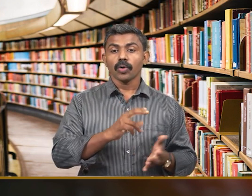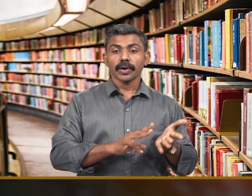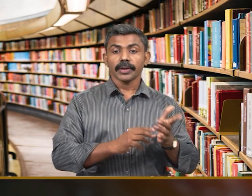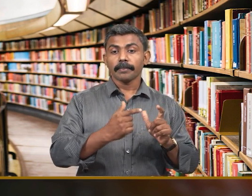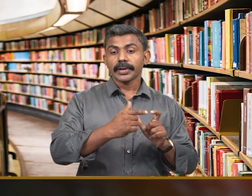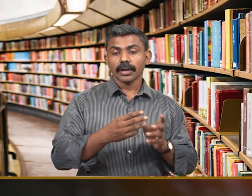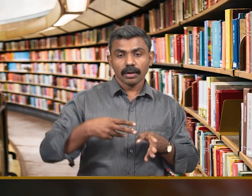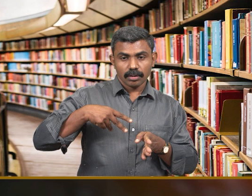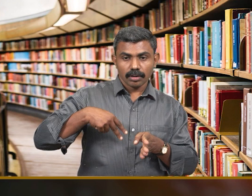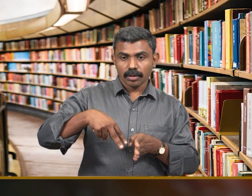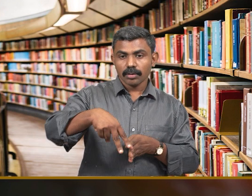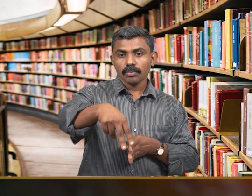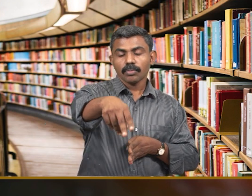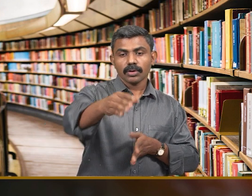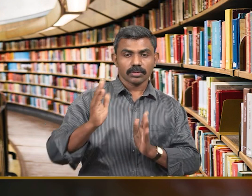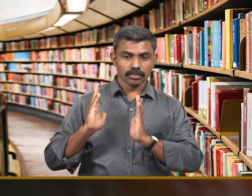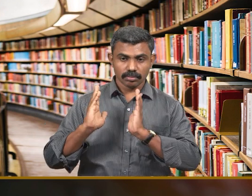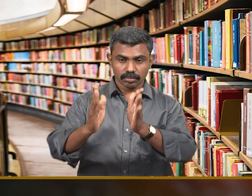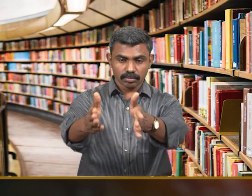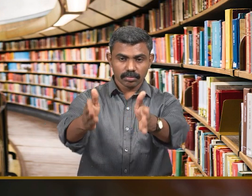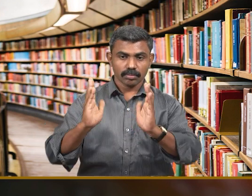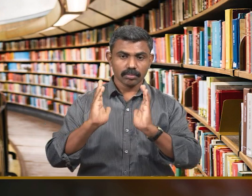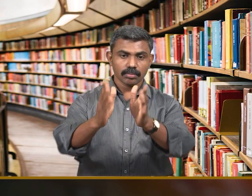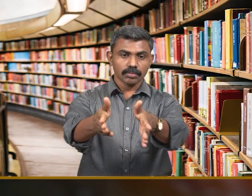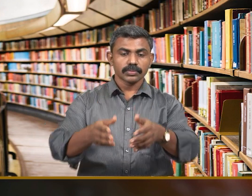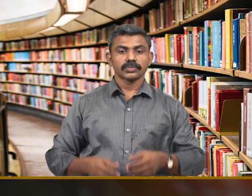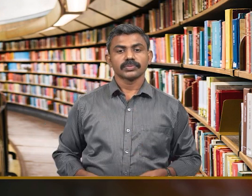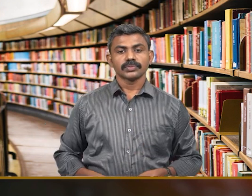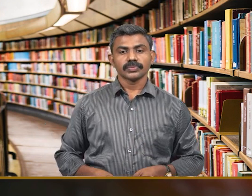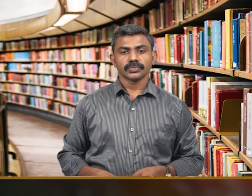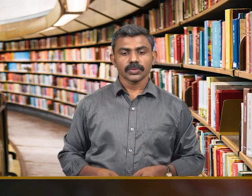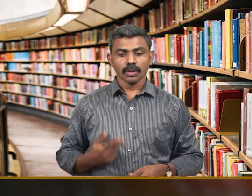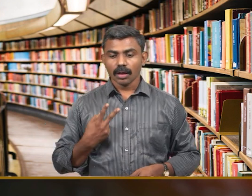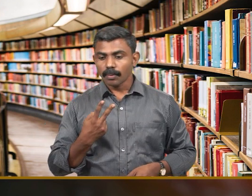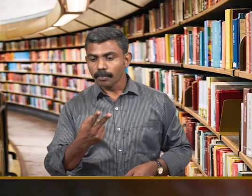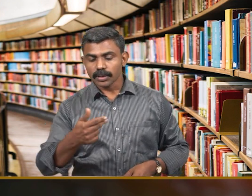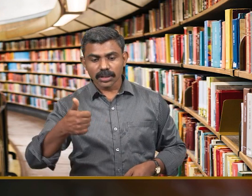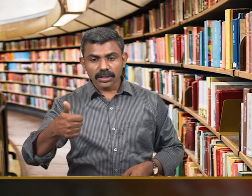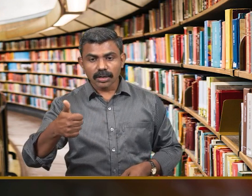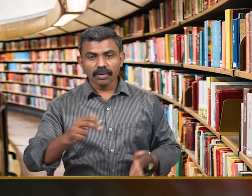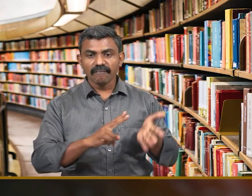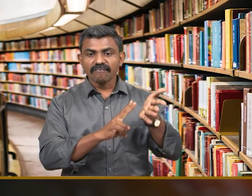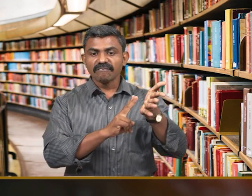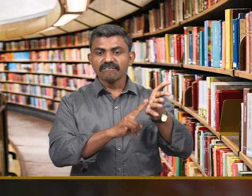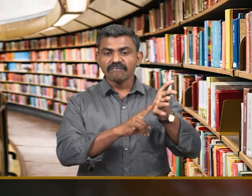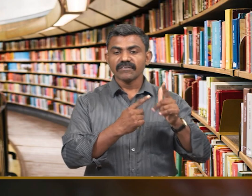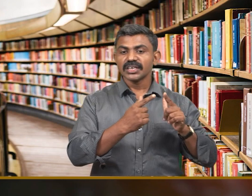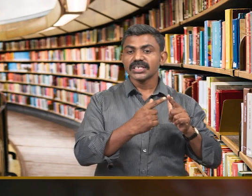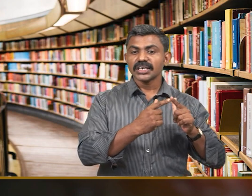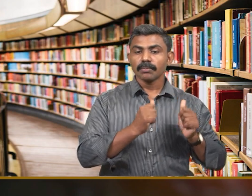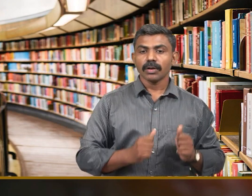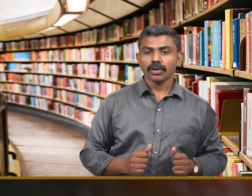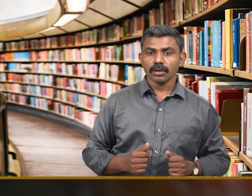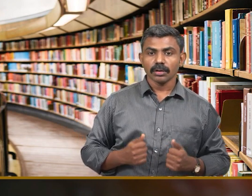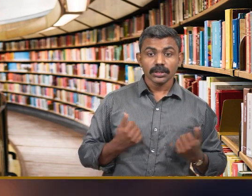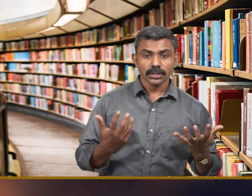நகரை நோக்கி என்ன பண்ணுறாங்க, அணிவகுத்து போகிறார். ஸோ அங்கே அணிவகுத்து போனதை தெரிஞ்சு பார்த்தீங்கன்னா அதாவது விக்டோர் இம்மானுவேலுக்கு ஒரு பயம் கொடுத்து